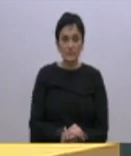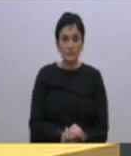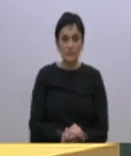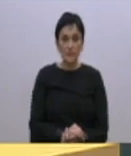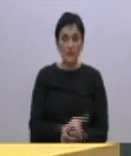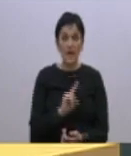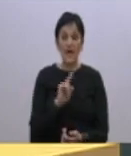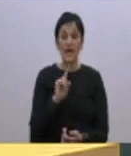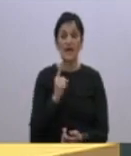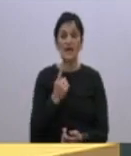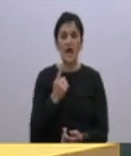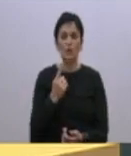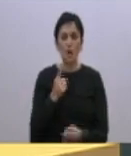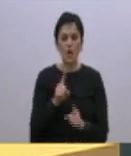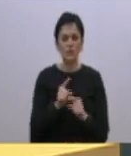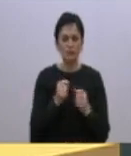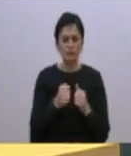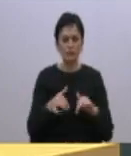რატოა ეს აურზაური?